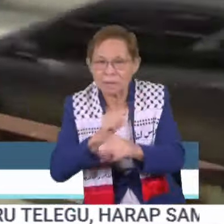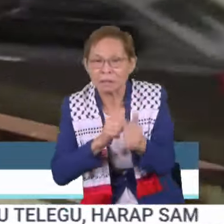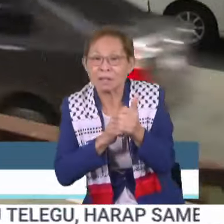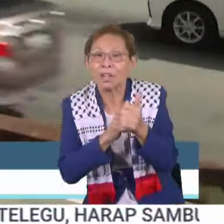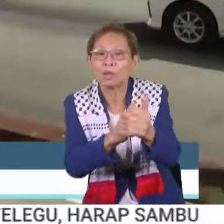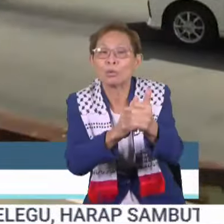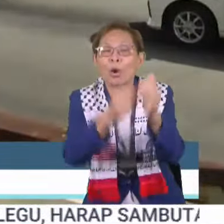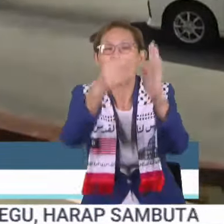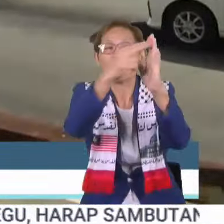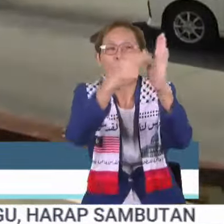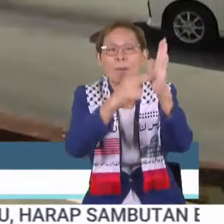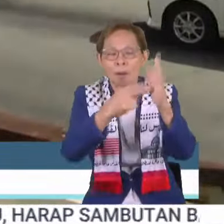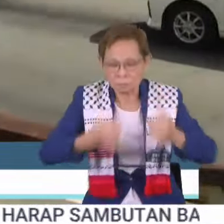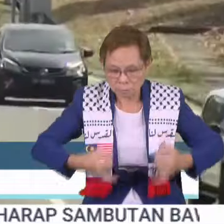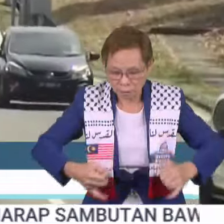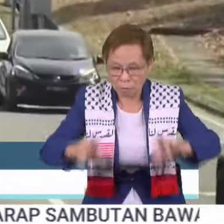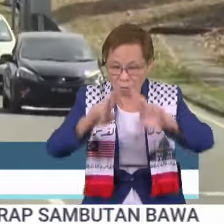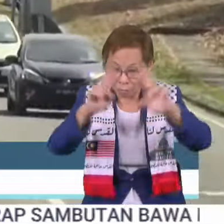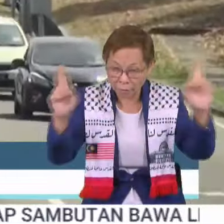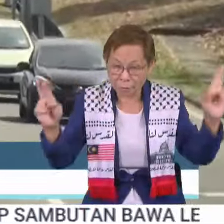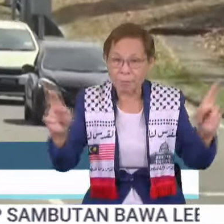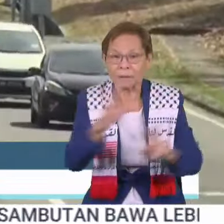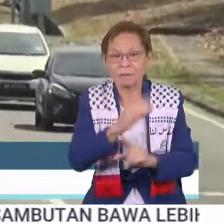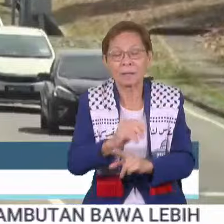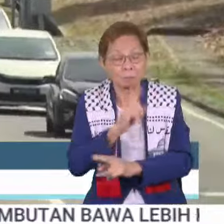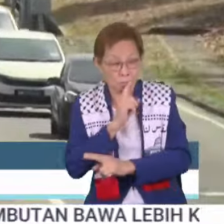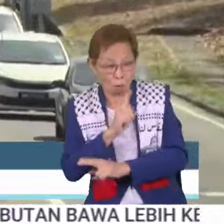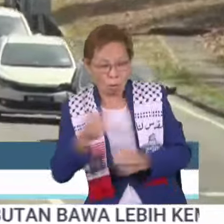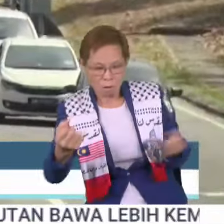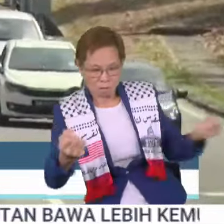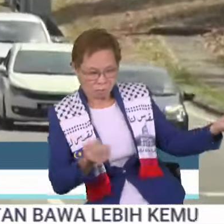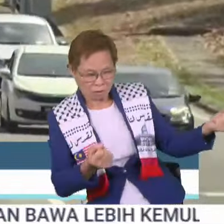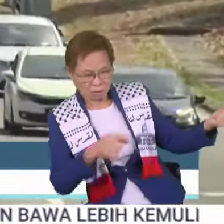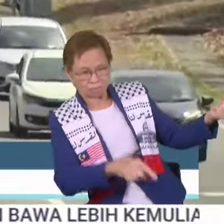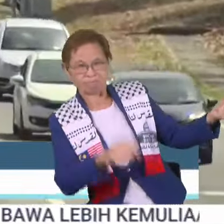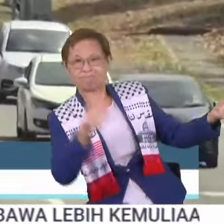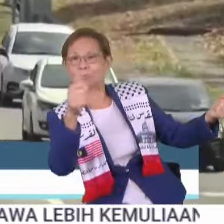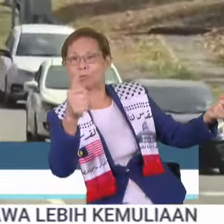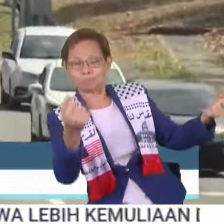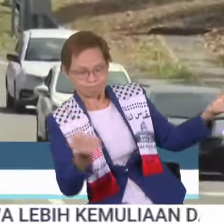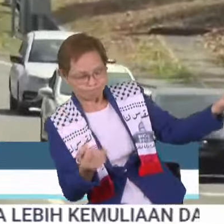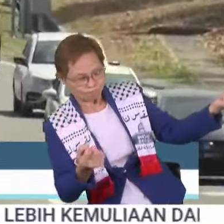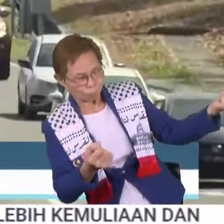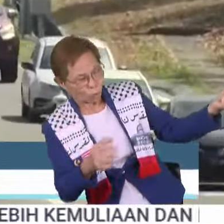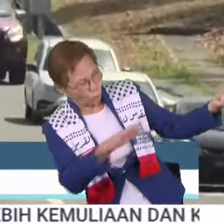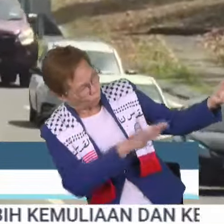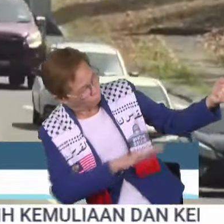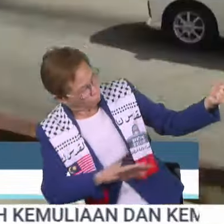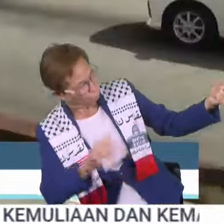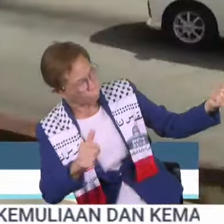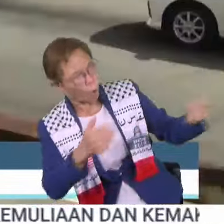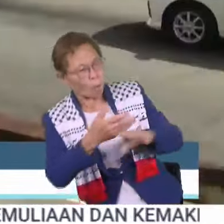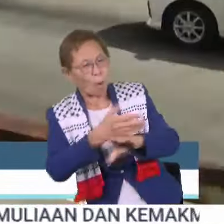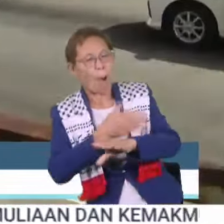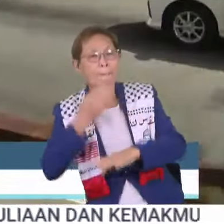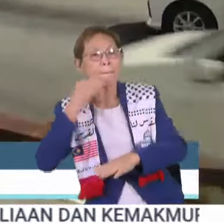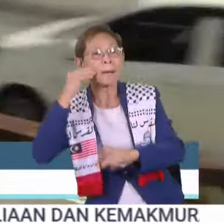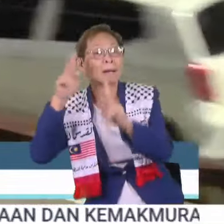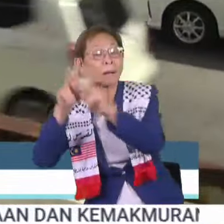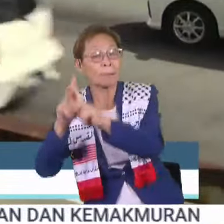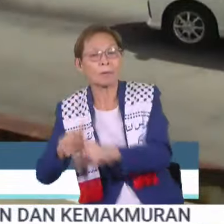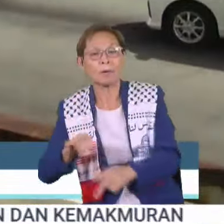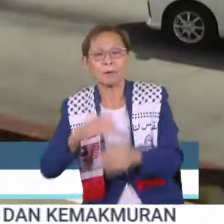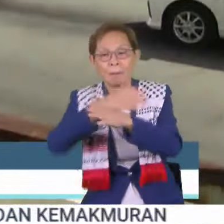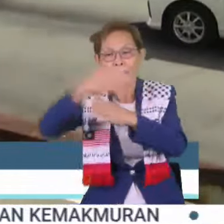mematuhi peraturan jalan raya dan memastikan kenderaan dalam keadaan baik sebelum balik ke kampung baik itu sa saya